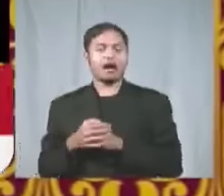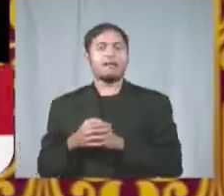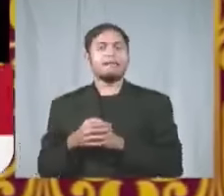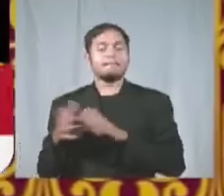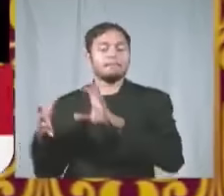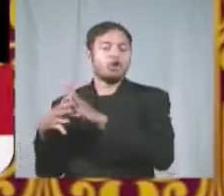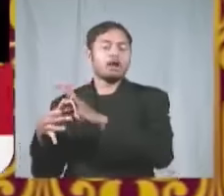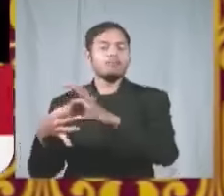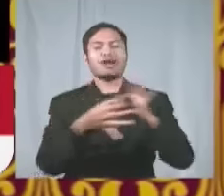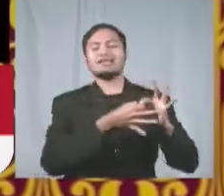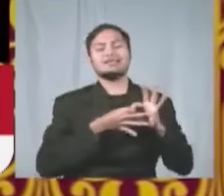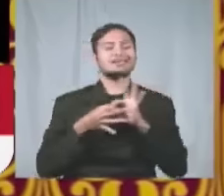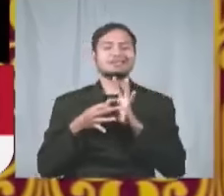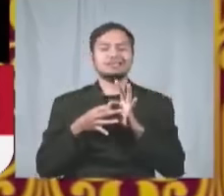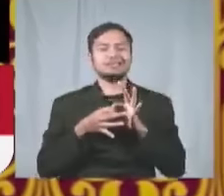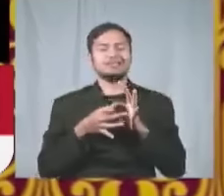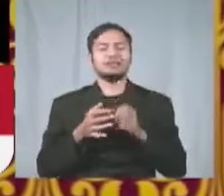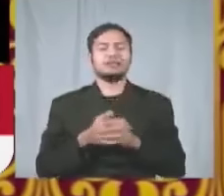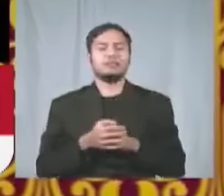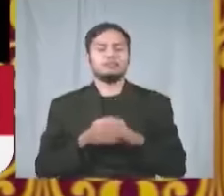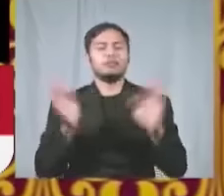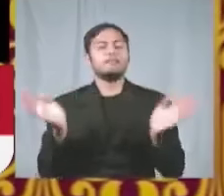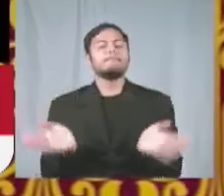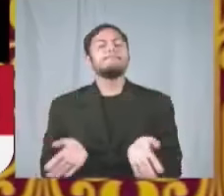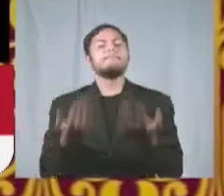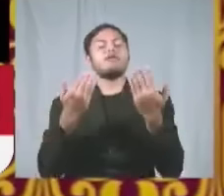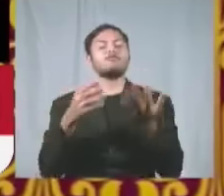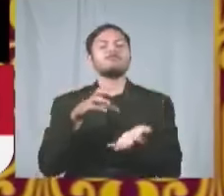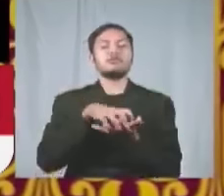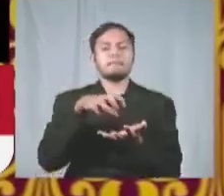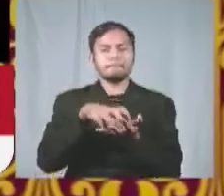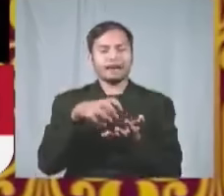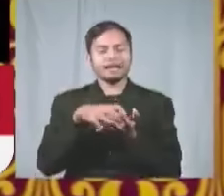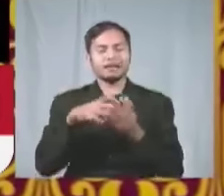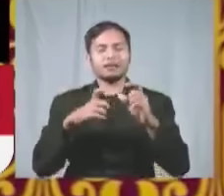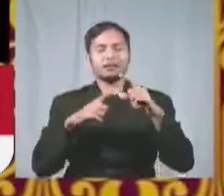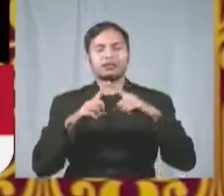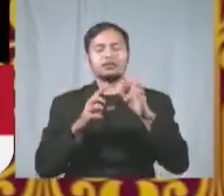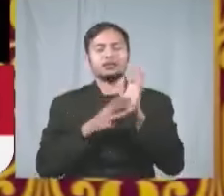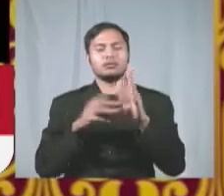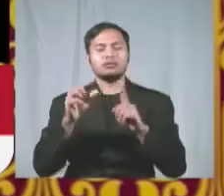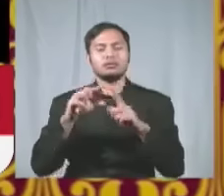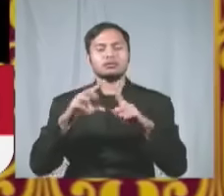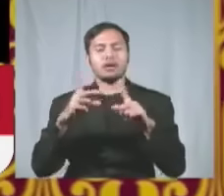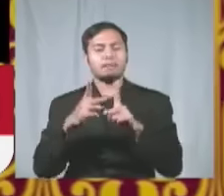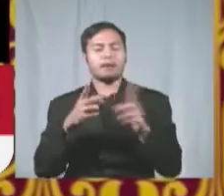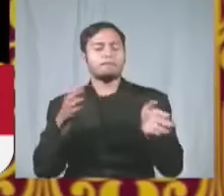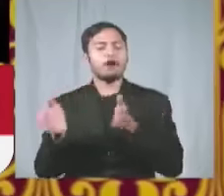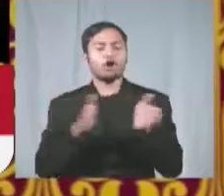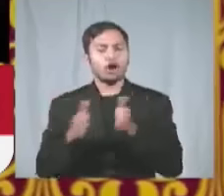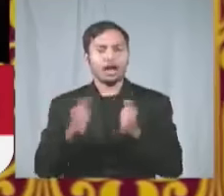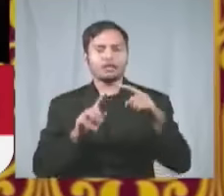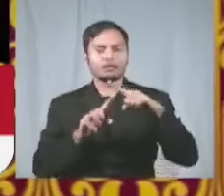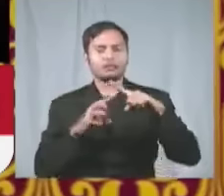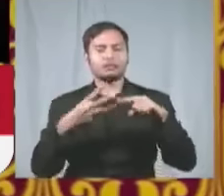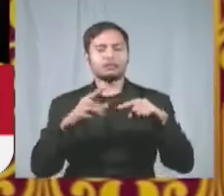senantiasa membangun tempat pengolahan sampah terpadu sebelum disampaikan